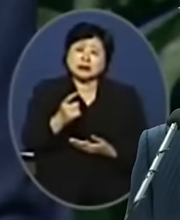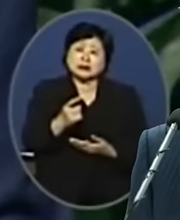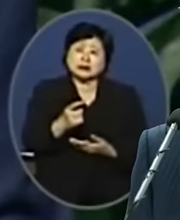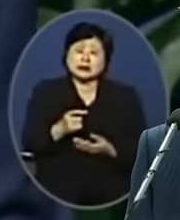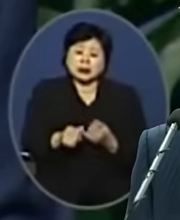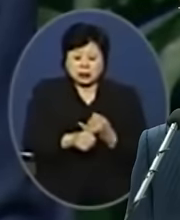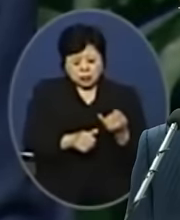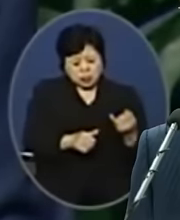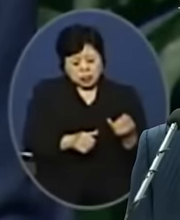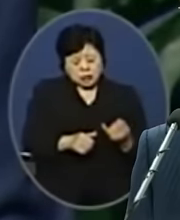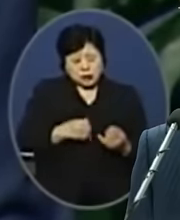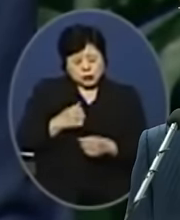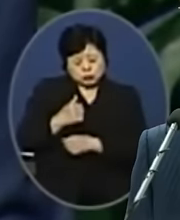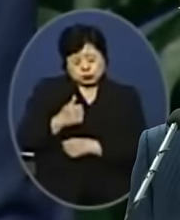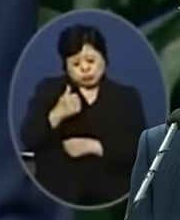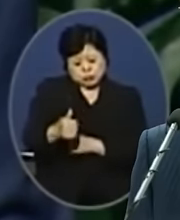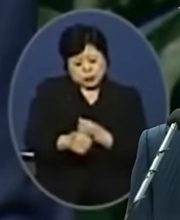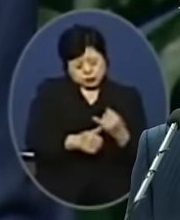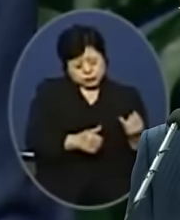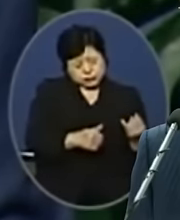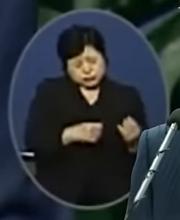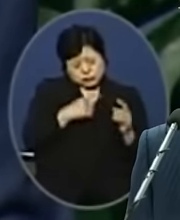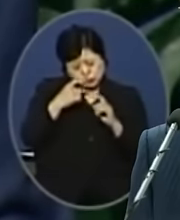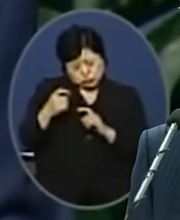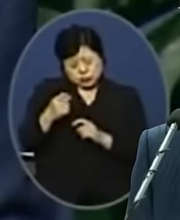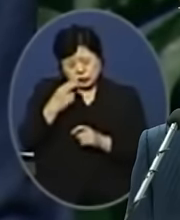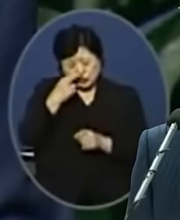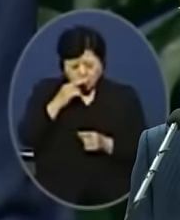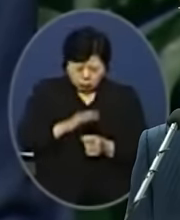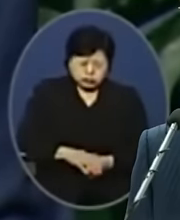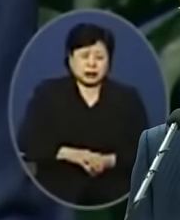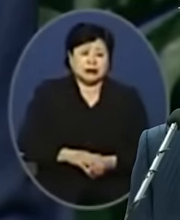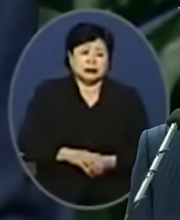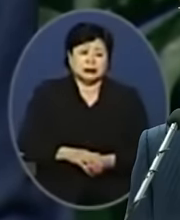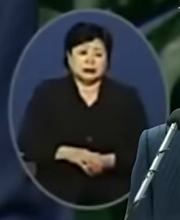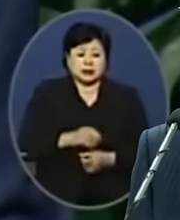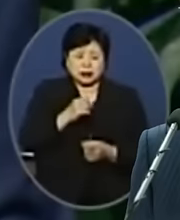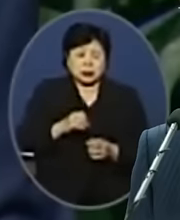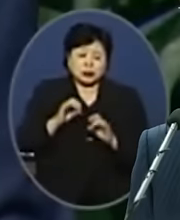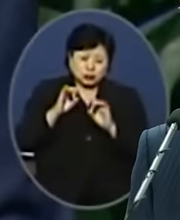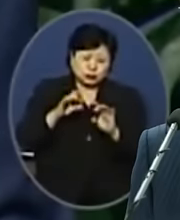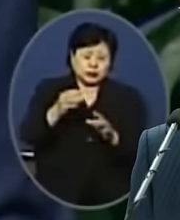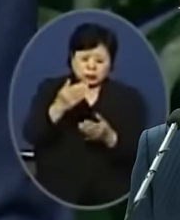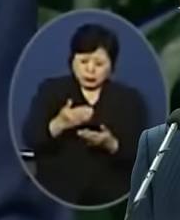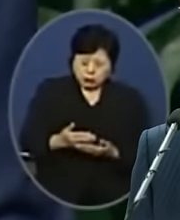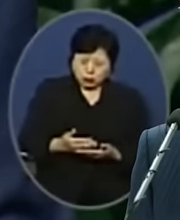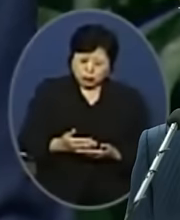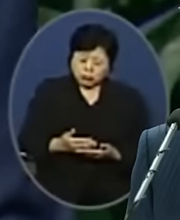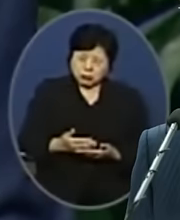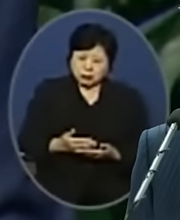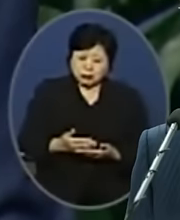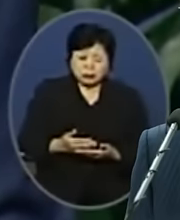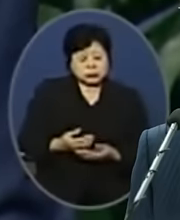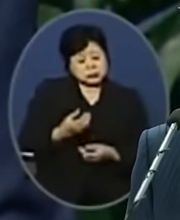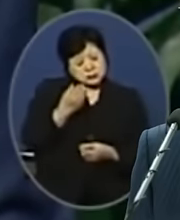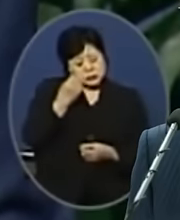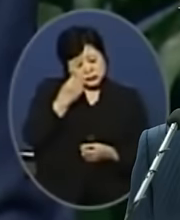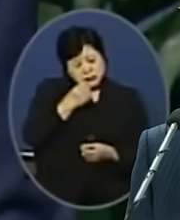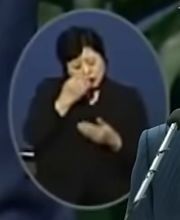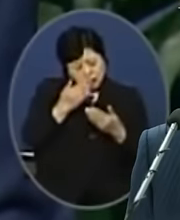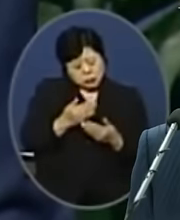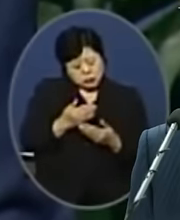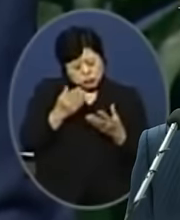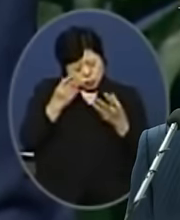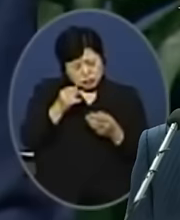알았는데 종으로 팔려와서 살만하니까 또 감옥에 들어가서 감옥에서 고생을